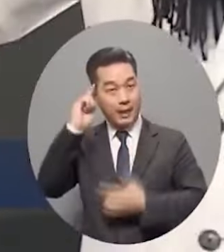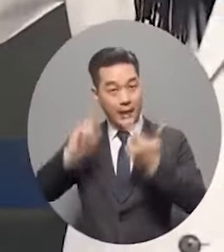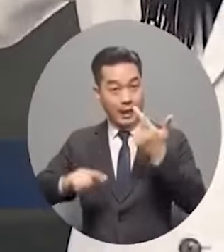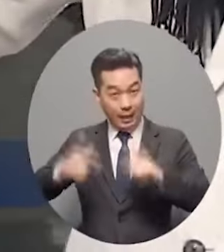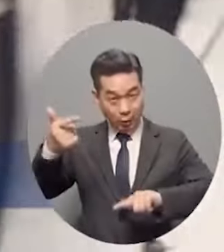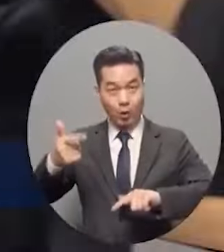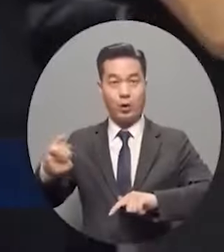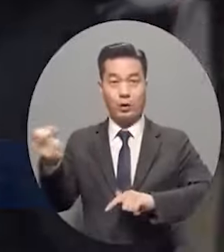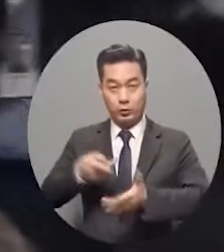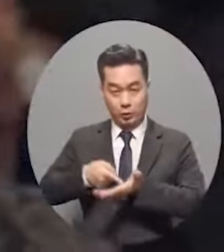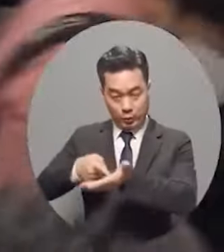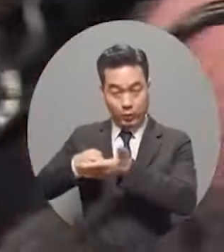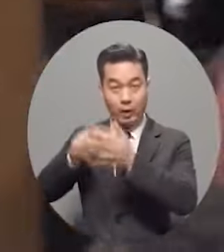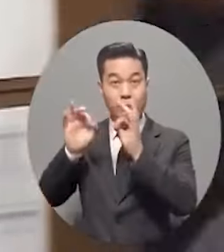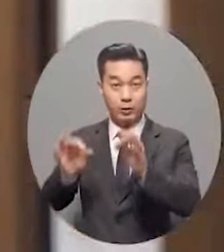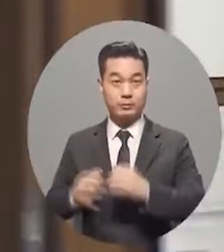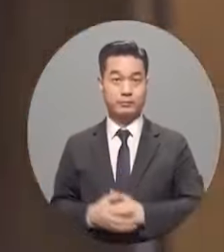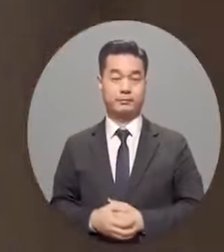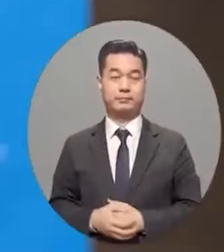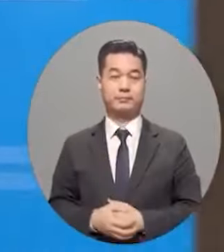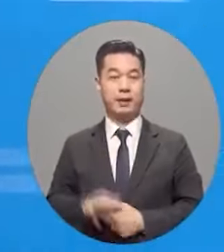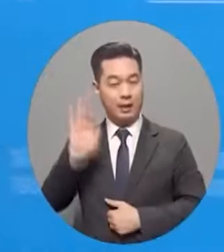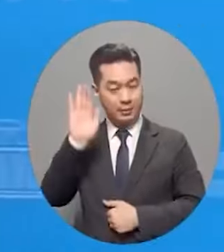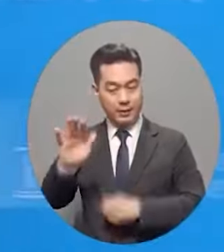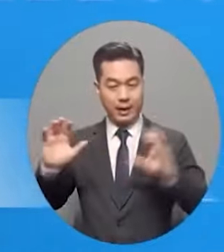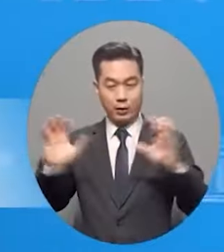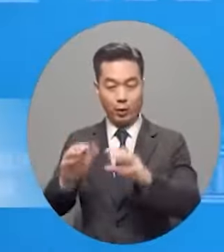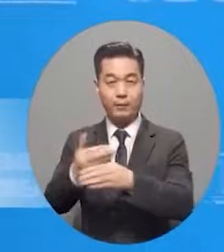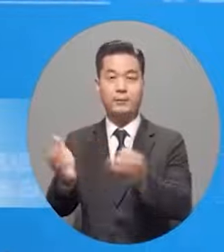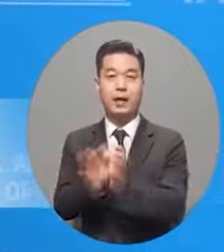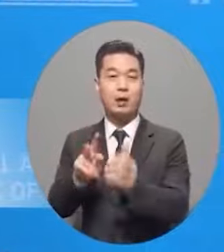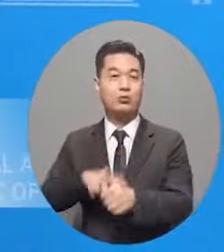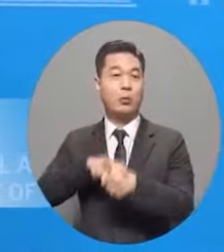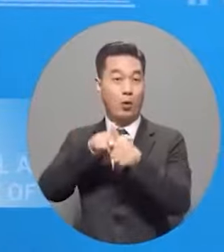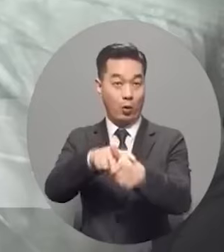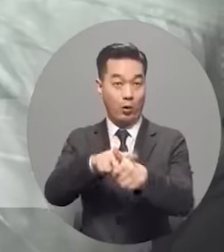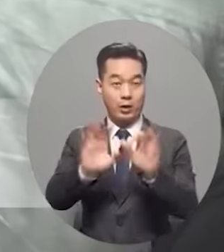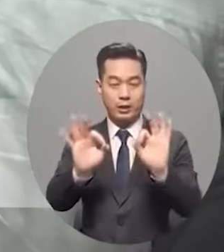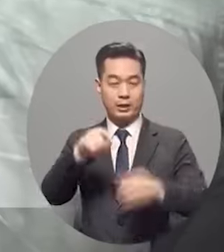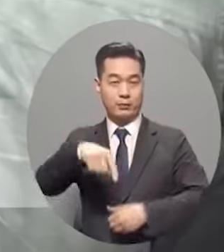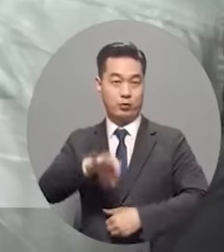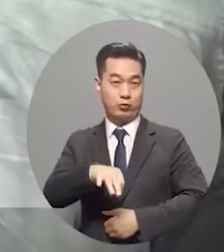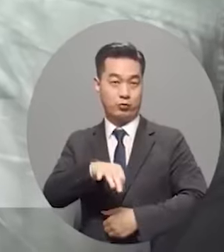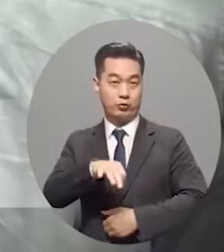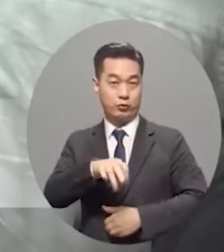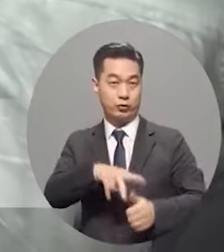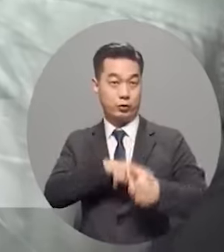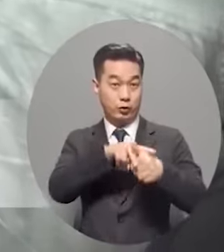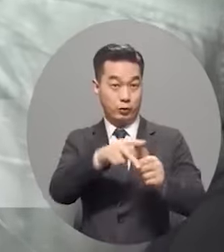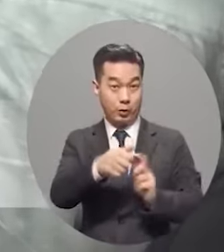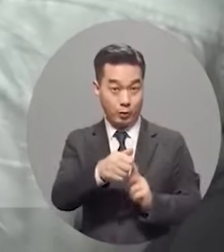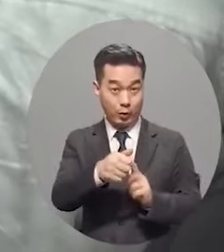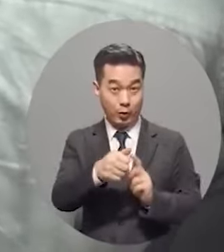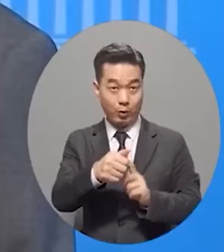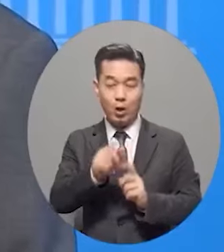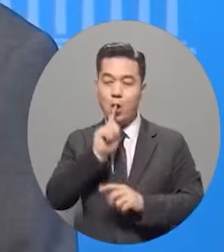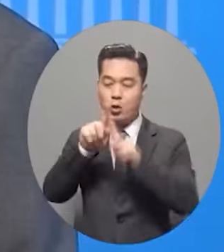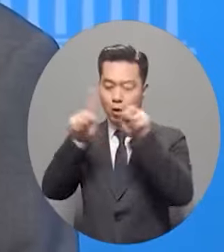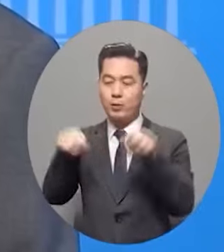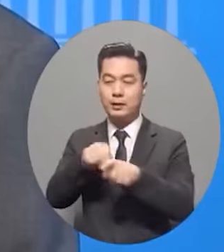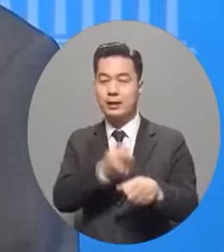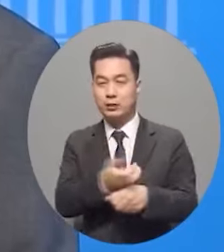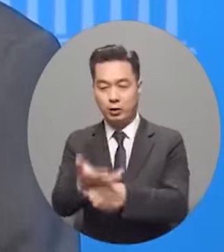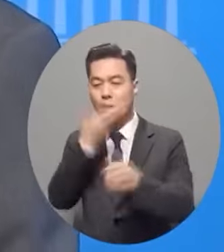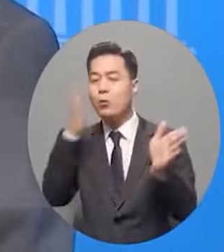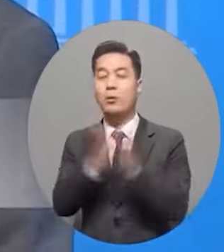맞추겠습니다. 재판부는 미래통합당 후보였던 김웅 의원이 고발장 전달을 공모했다고도 인정했습니다.